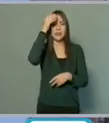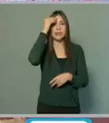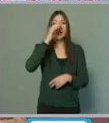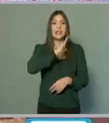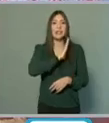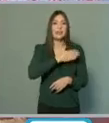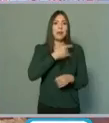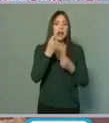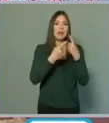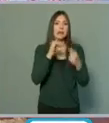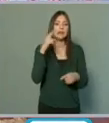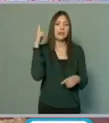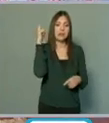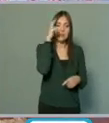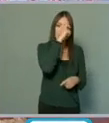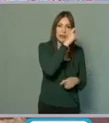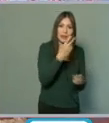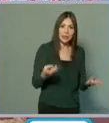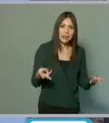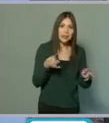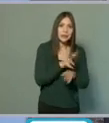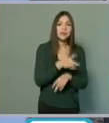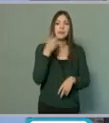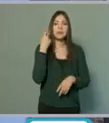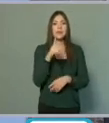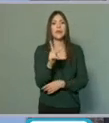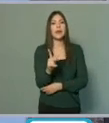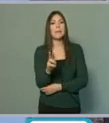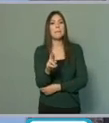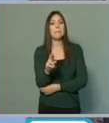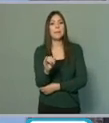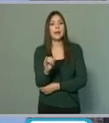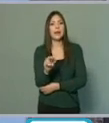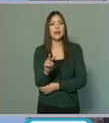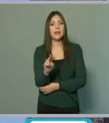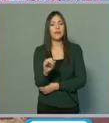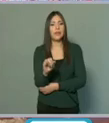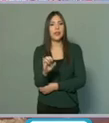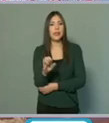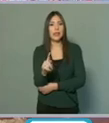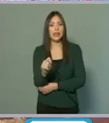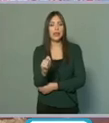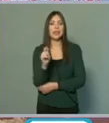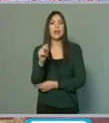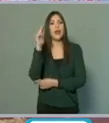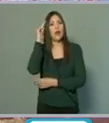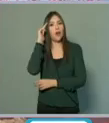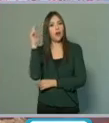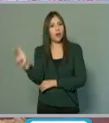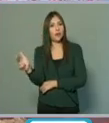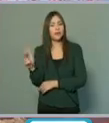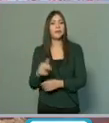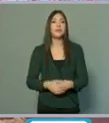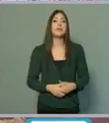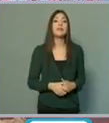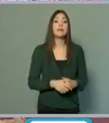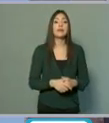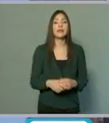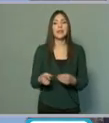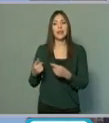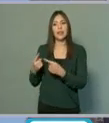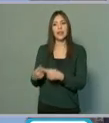aprendiendo español. Claro. Pero bueno, tenemos la palabra привет, que es hola. Hola. A diferencia del español,